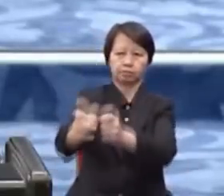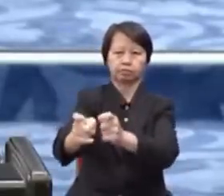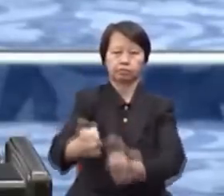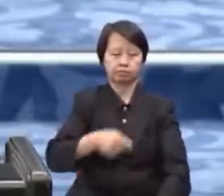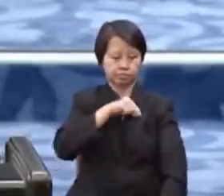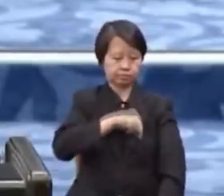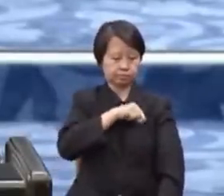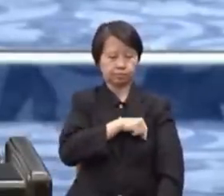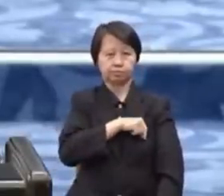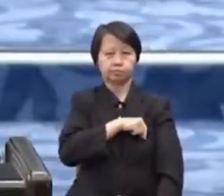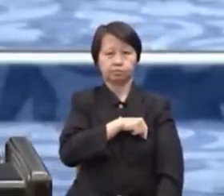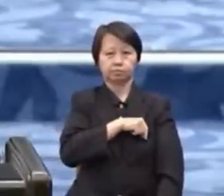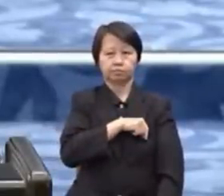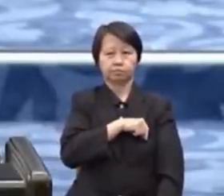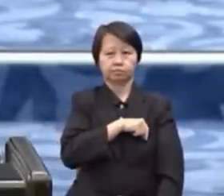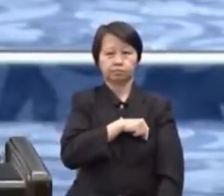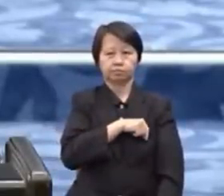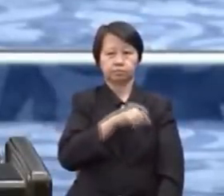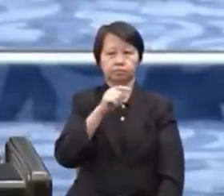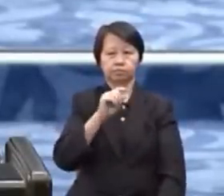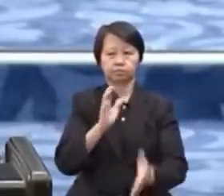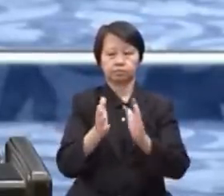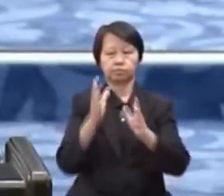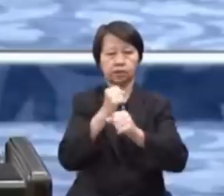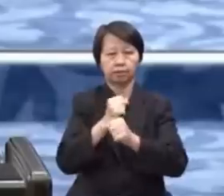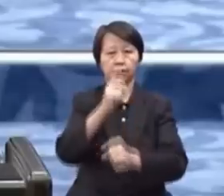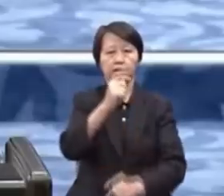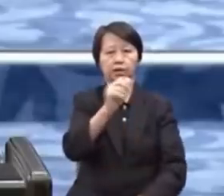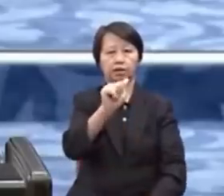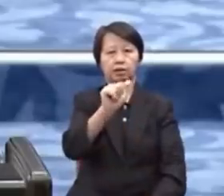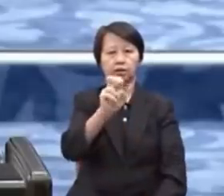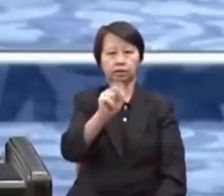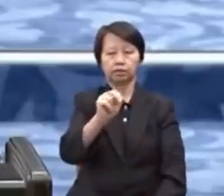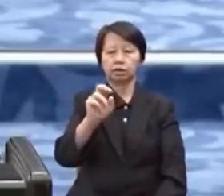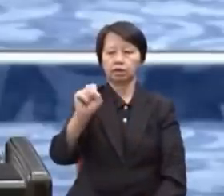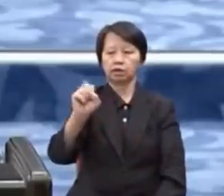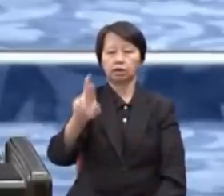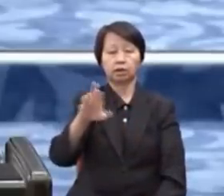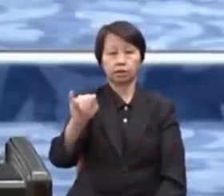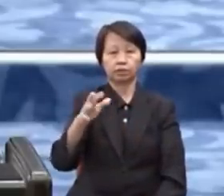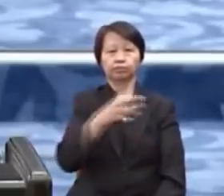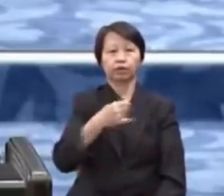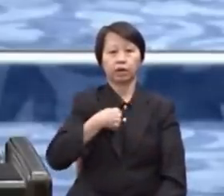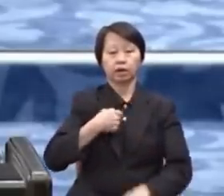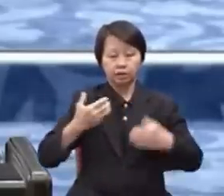gajah kebesaran Panglima setiap saya juga mengambil kesempatan